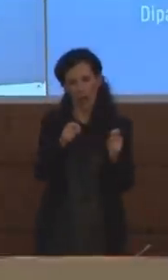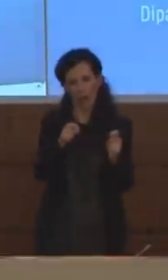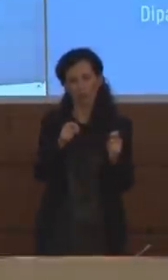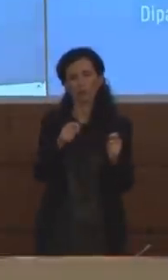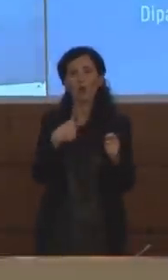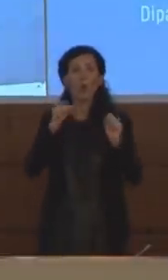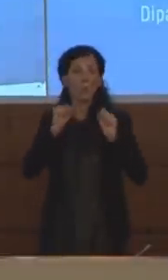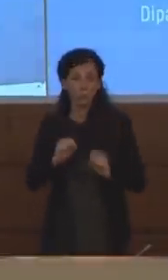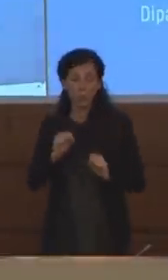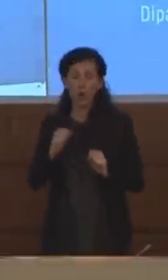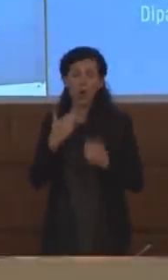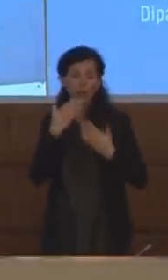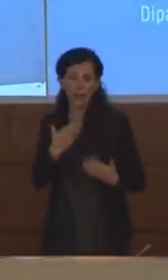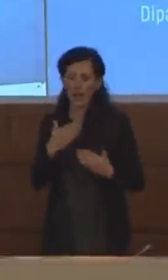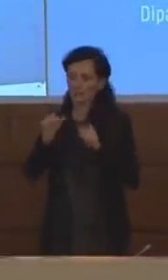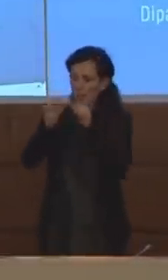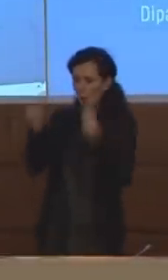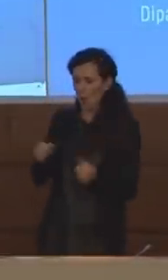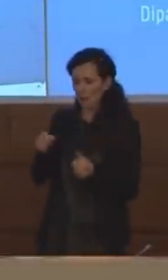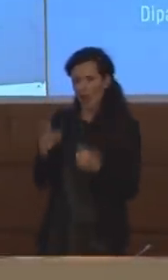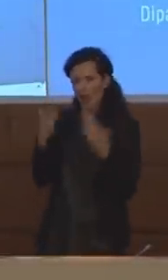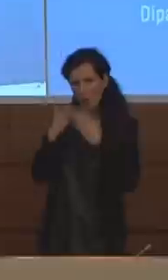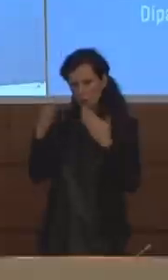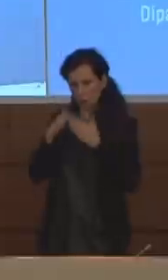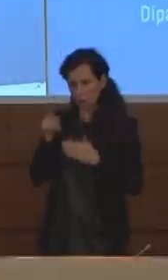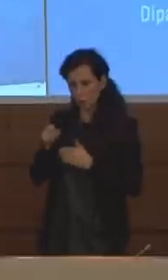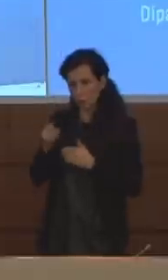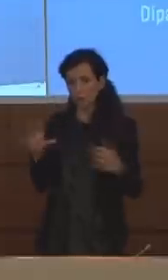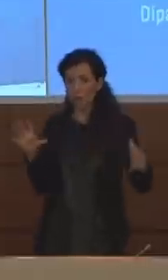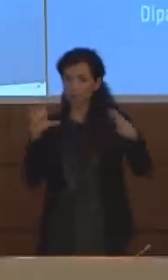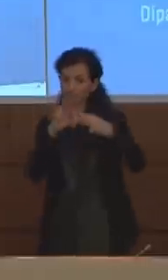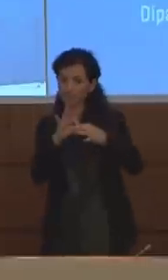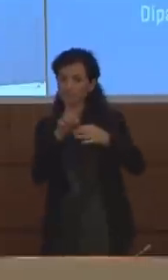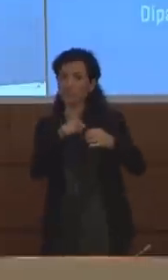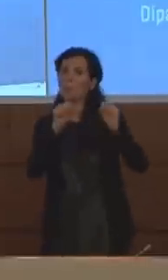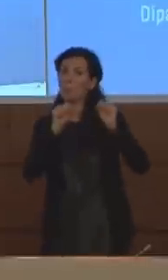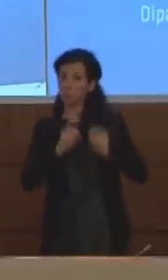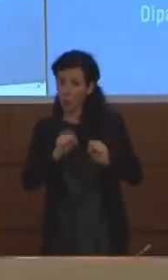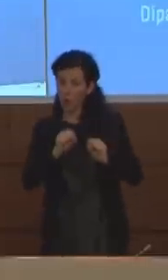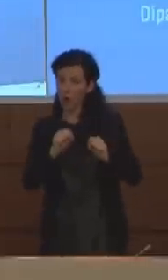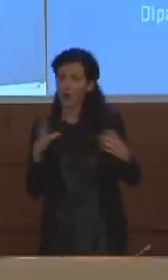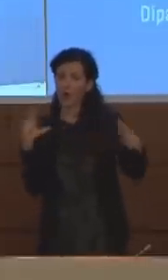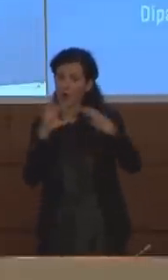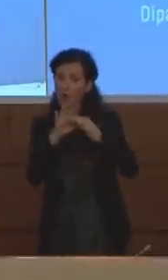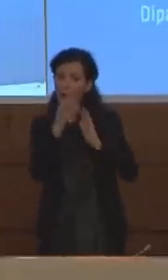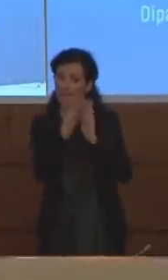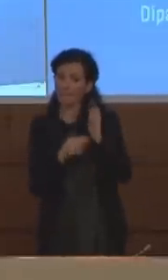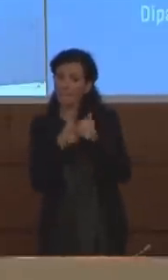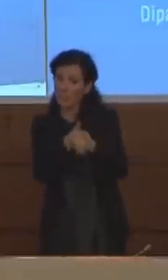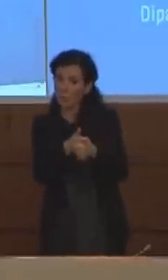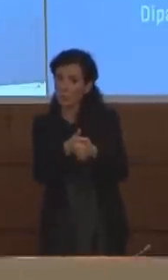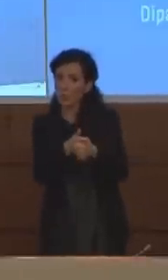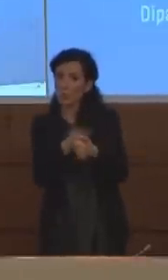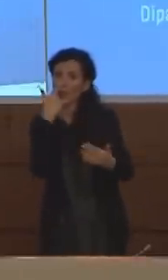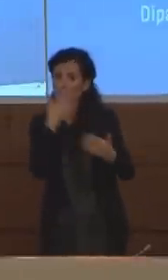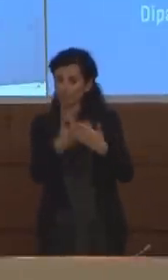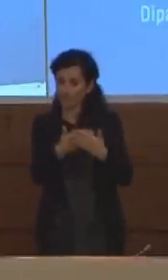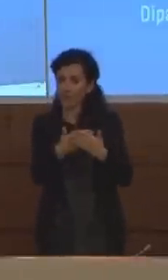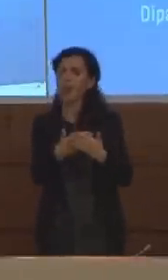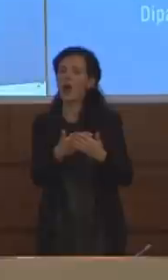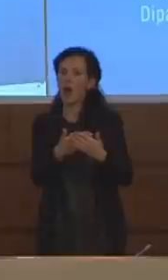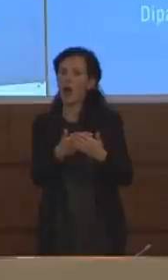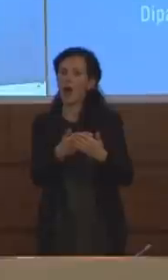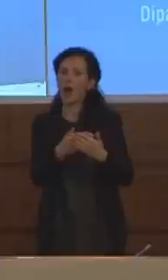possiamo e stiamo facendo capire se poi nell'applicazione di queste misure effettivamente riusciamo a mantenere